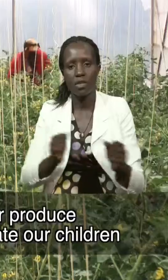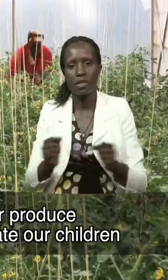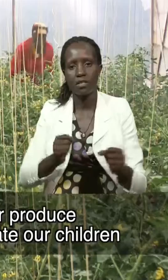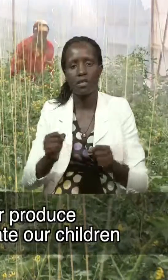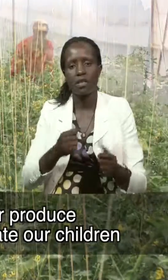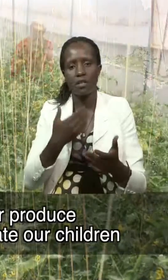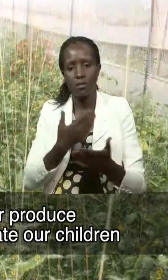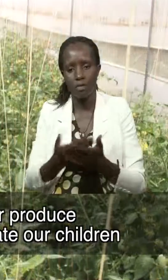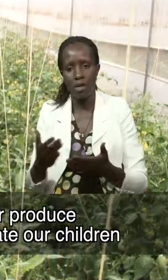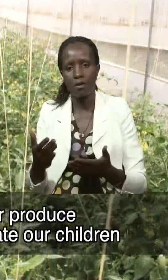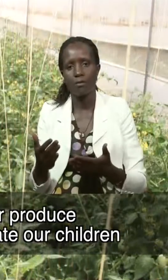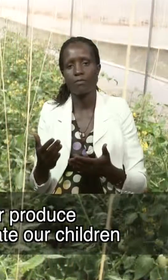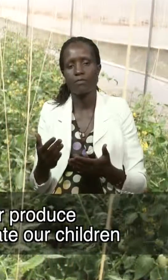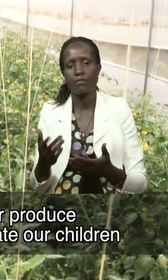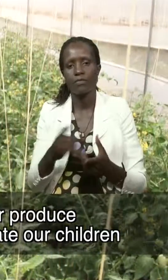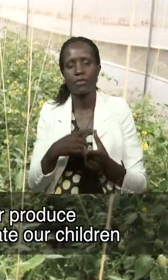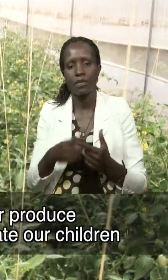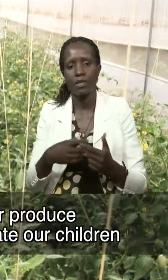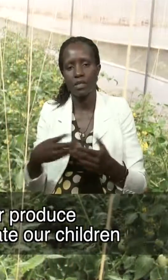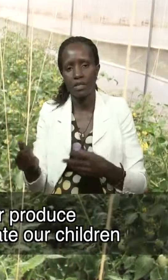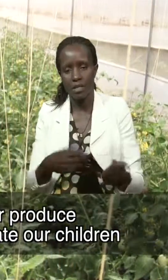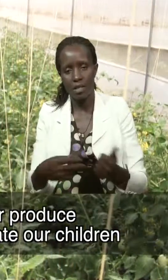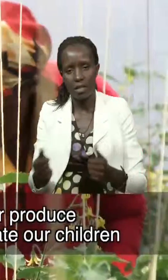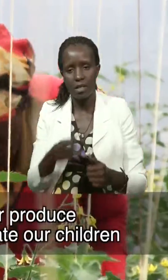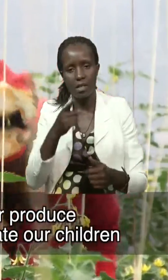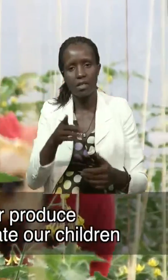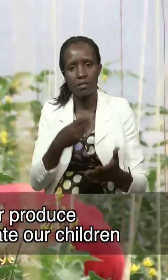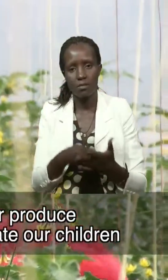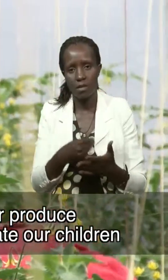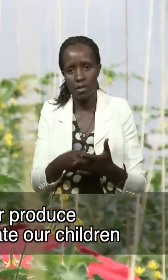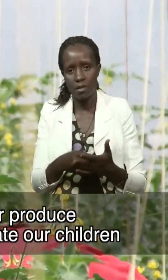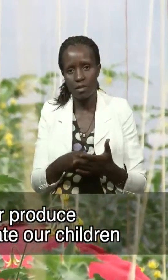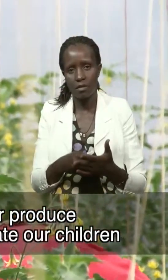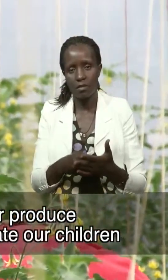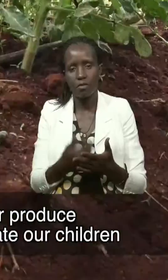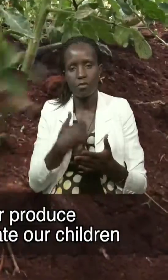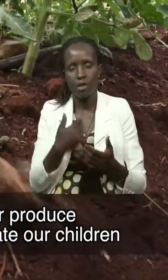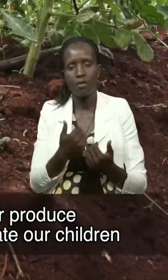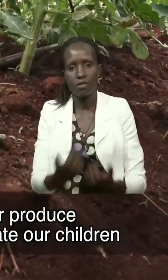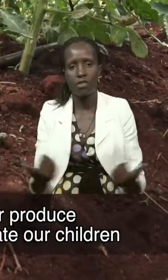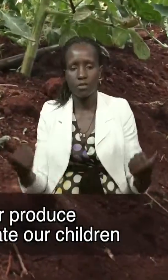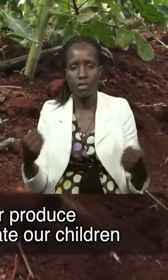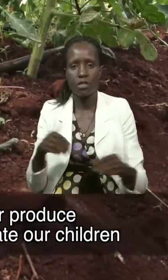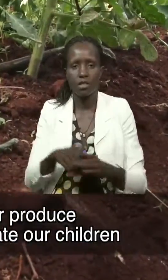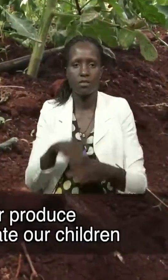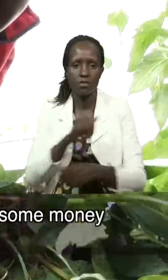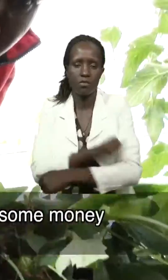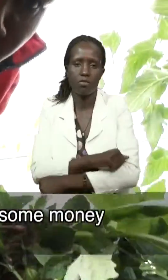yao kununua nyanya ambazo wanaenda kuuza. Hizi pesa tuna watoto